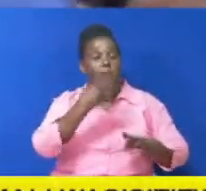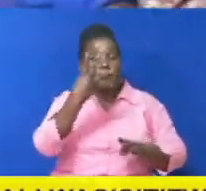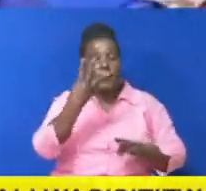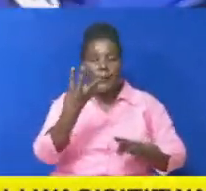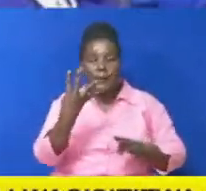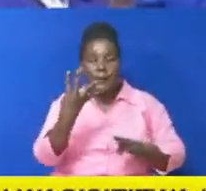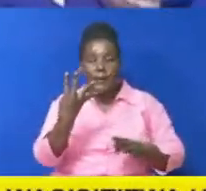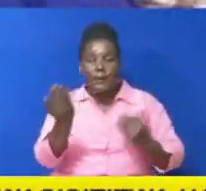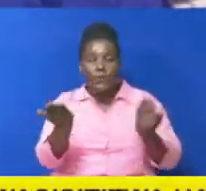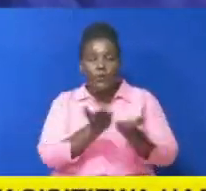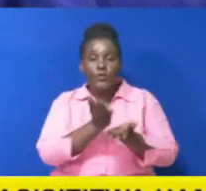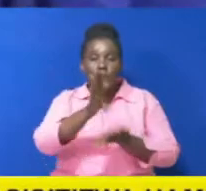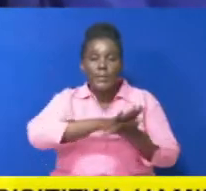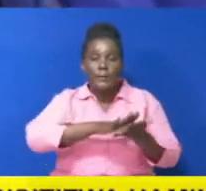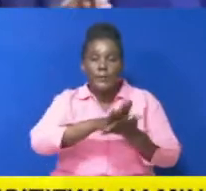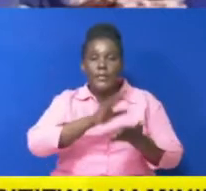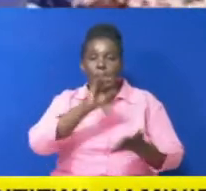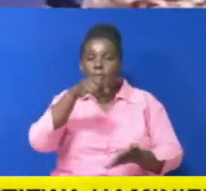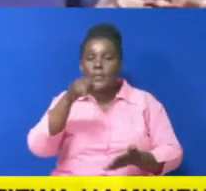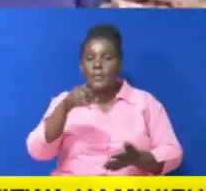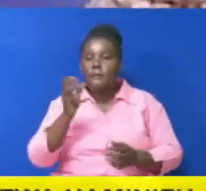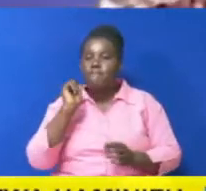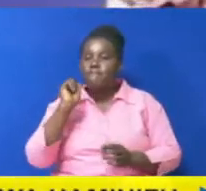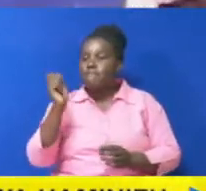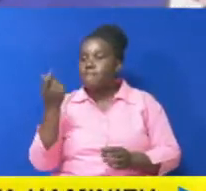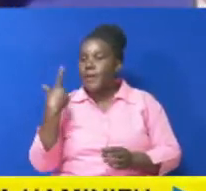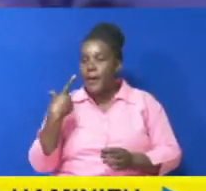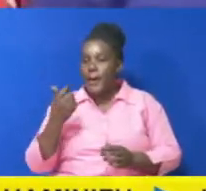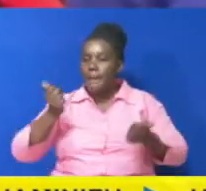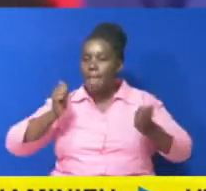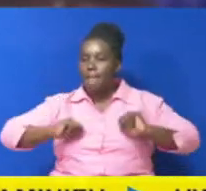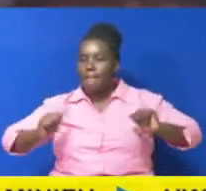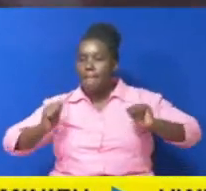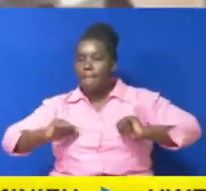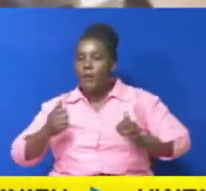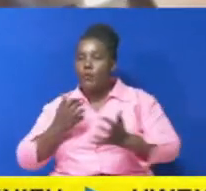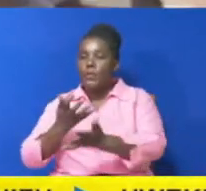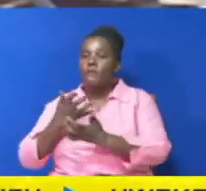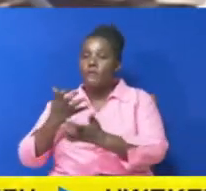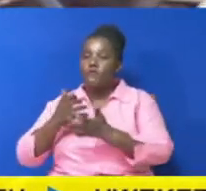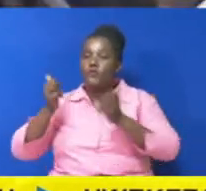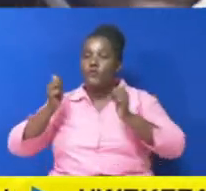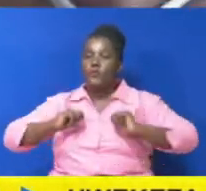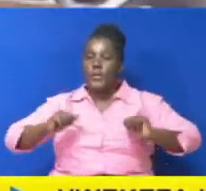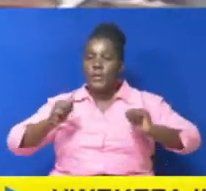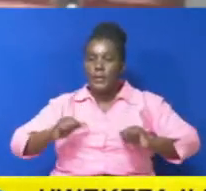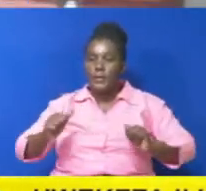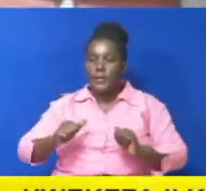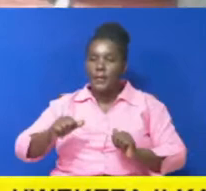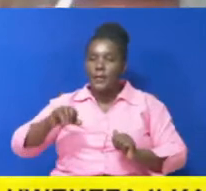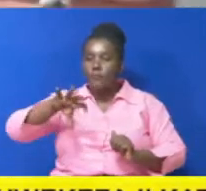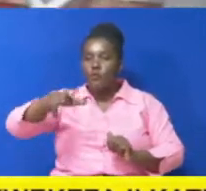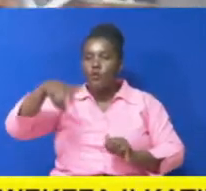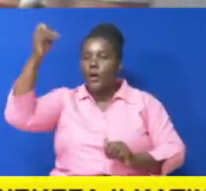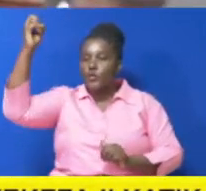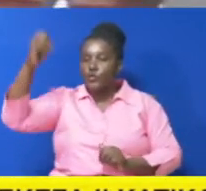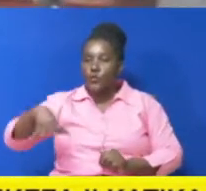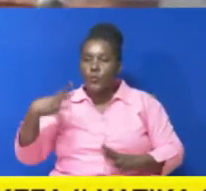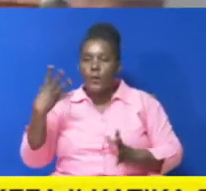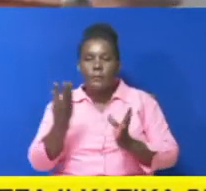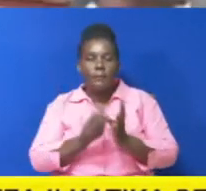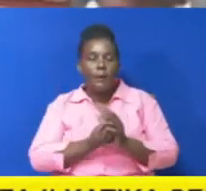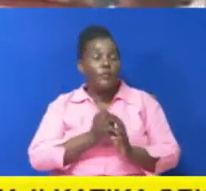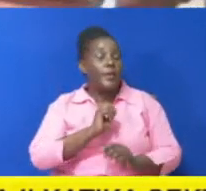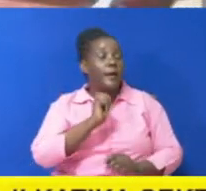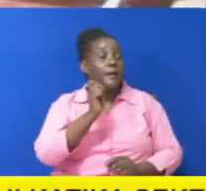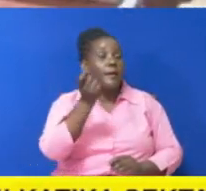ya shule za msingi jiji la Mbeya, wakitembezwa katika moja ya vivutio vya utalii vilivyopo mikoa ya Songwe na Mbeya,